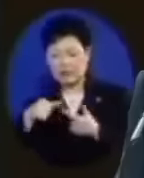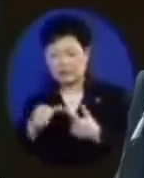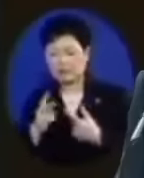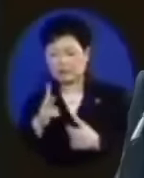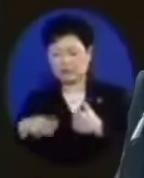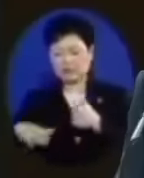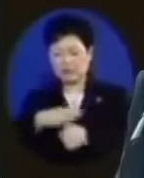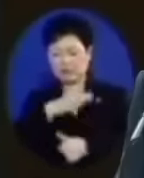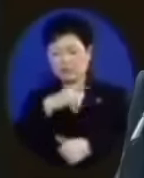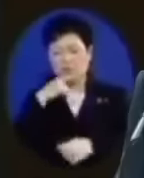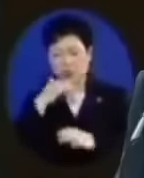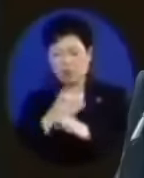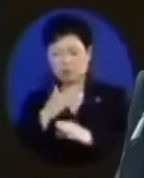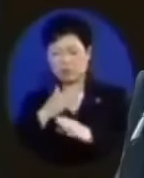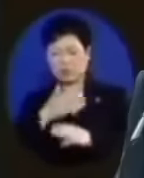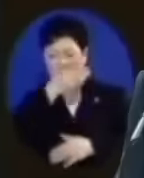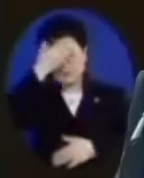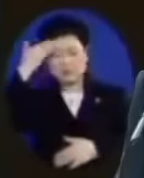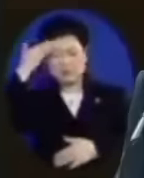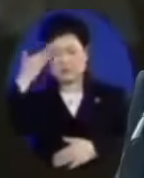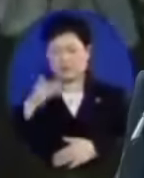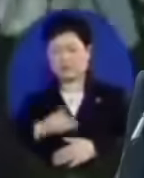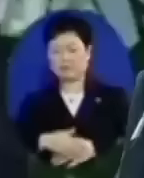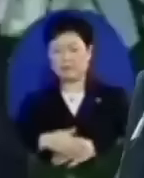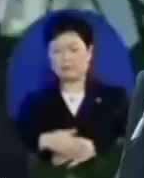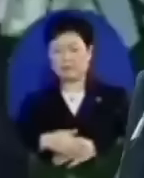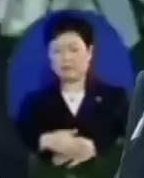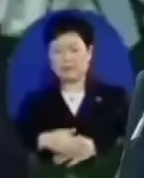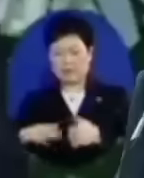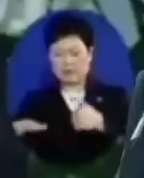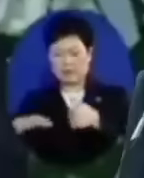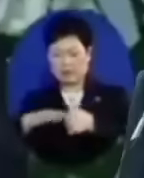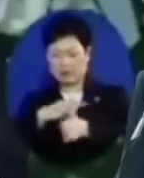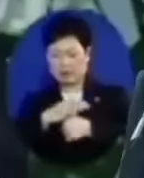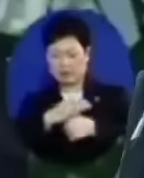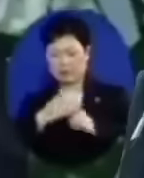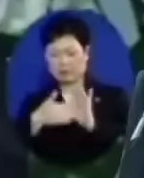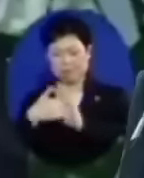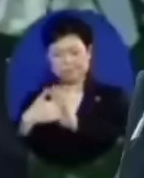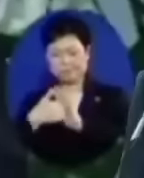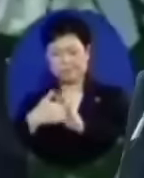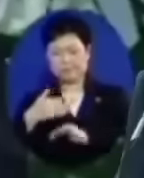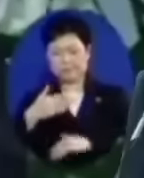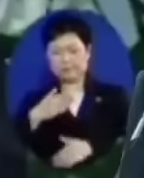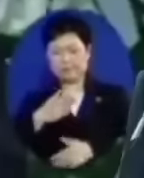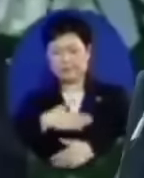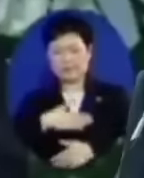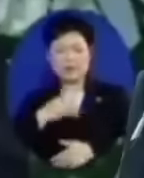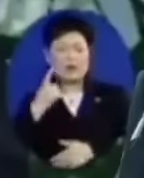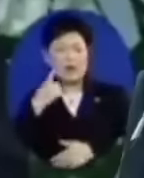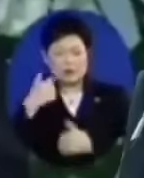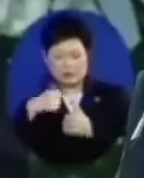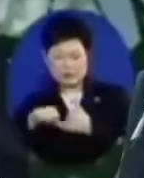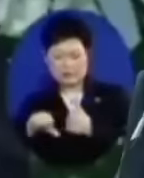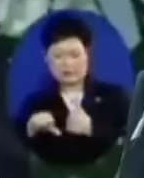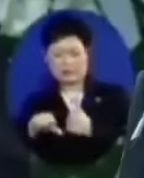죽인 그 공산 청년이 사형장에 끌려가는 것을 가서 막아서 자기가 신